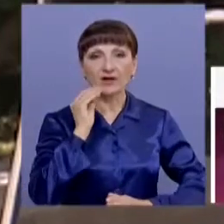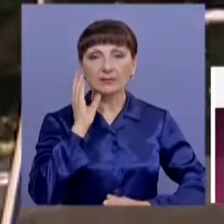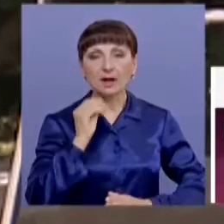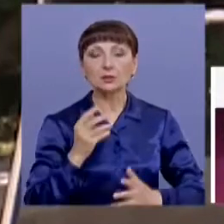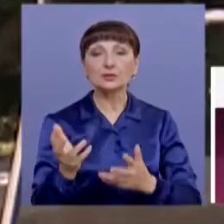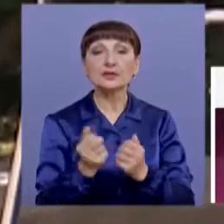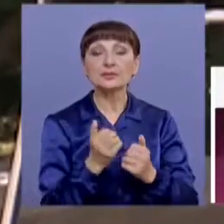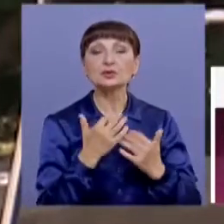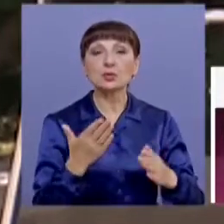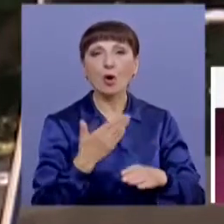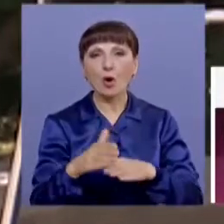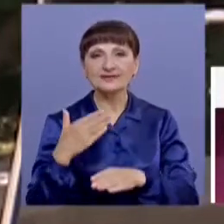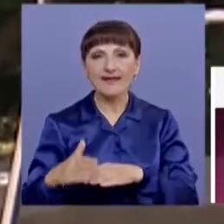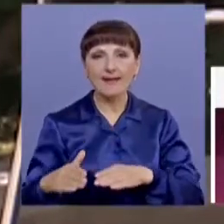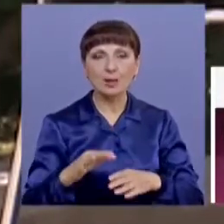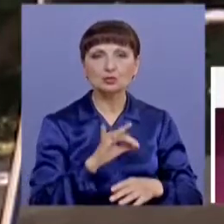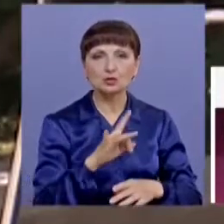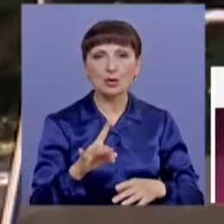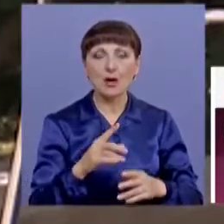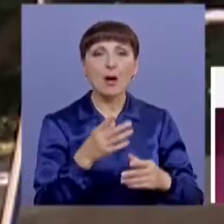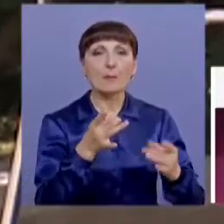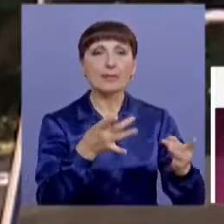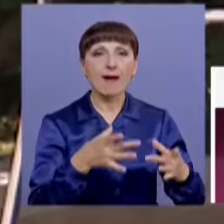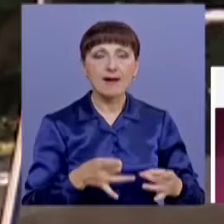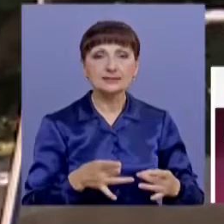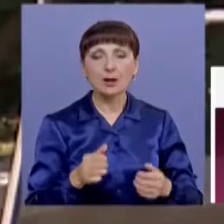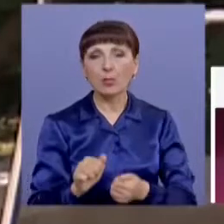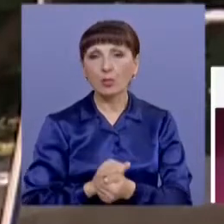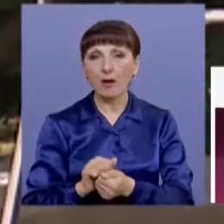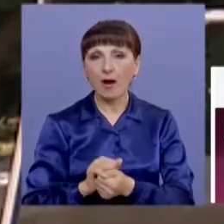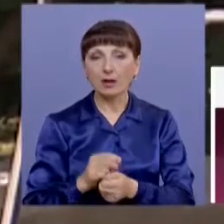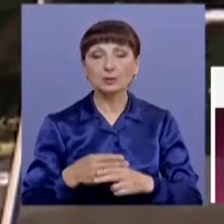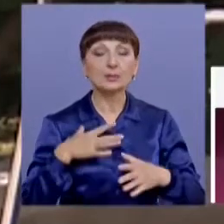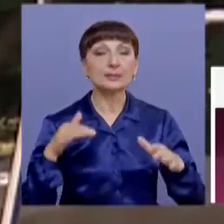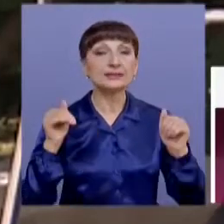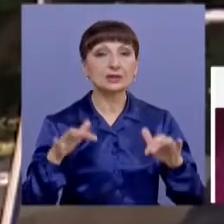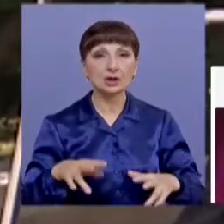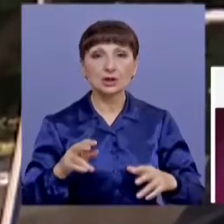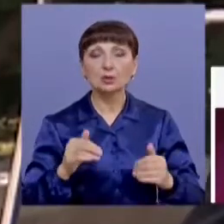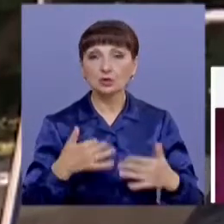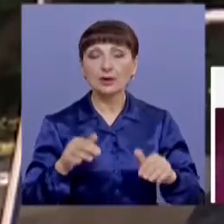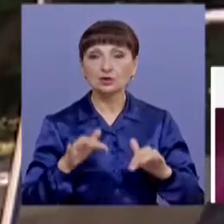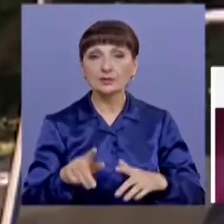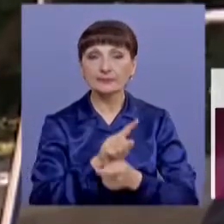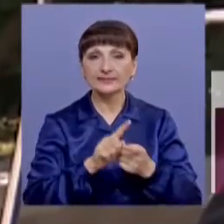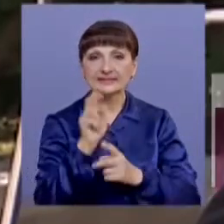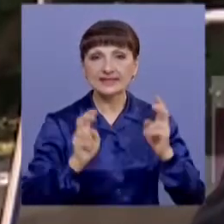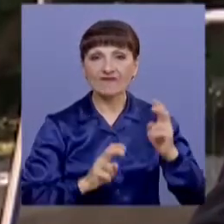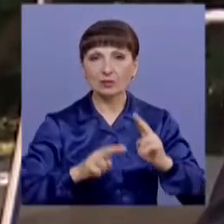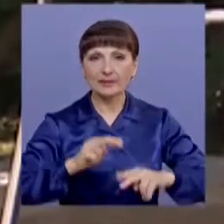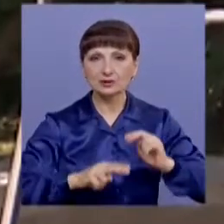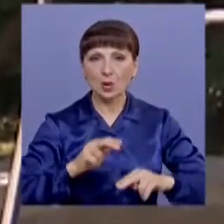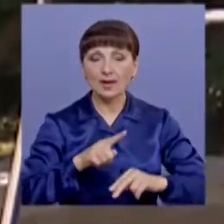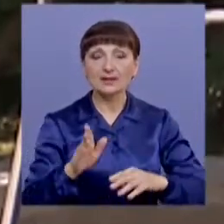полигоны принимают отдельные виды отходов, например, это пластик, бумага. Поэтому было принято решение построить завод по переработке мусора. Там